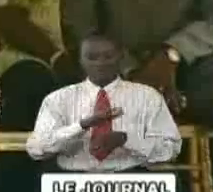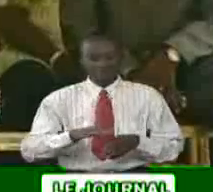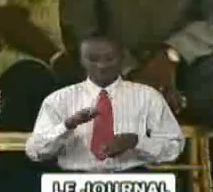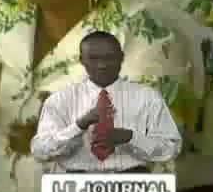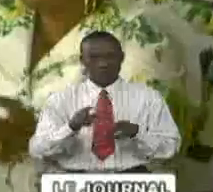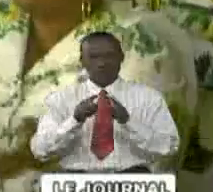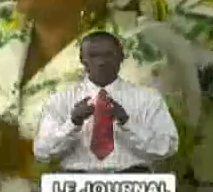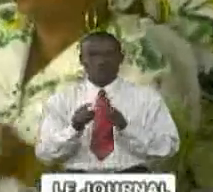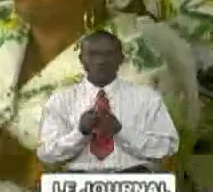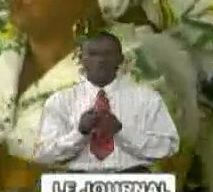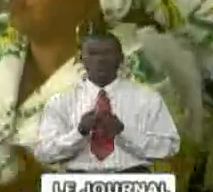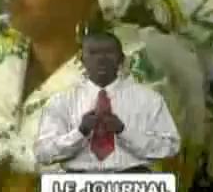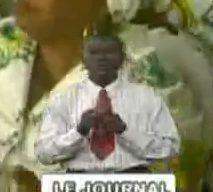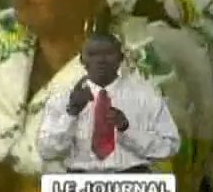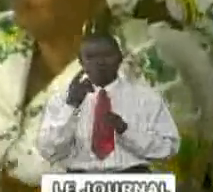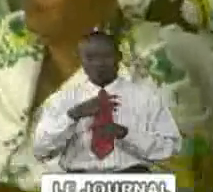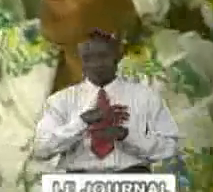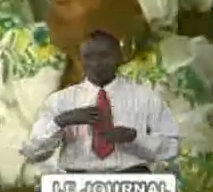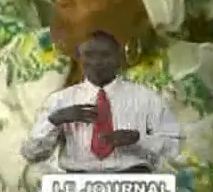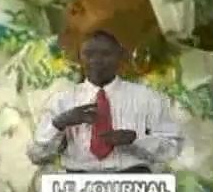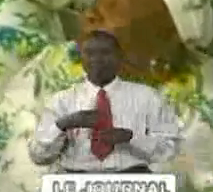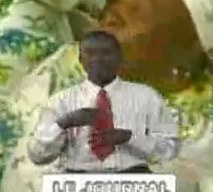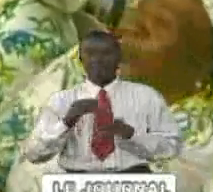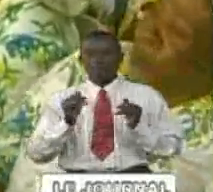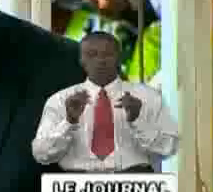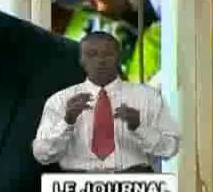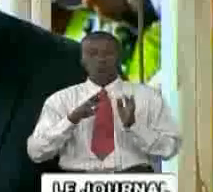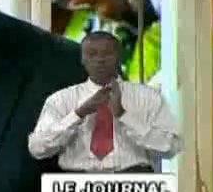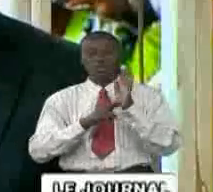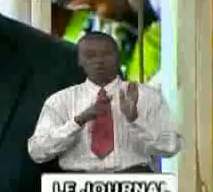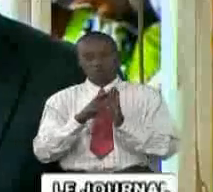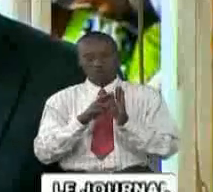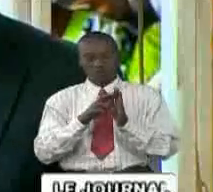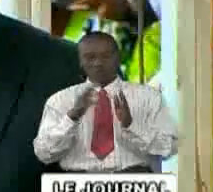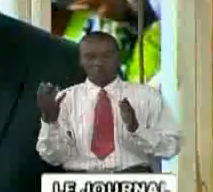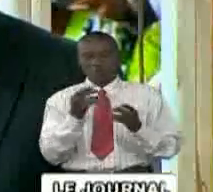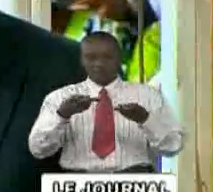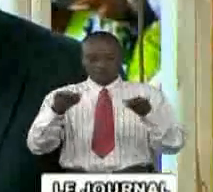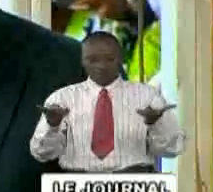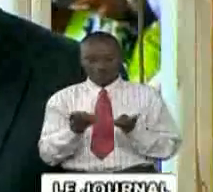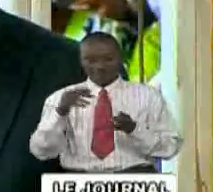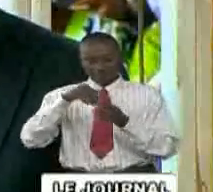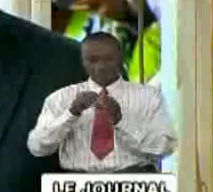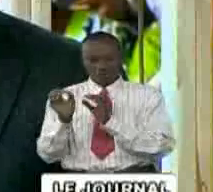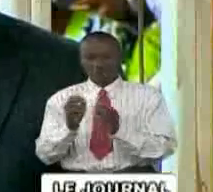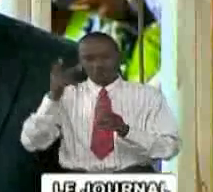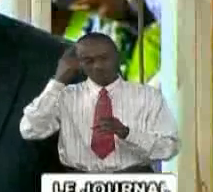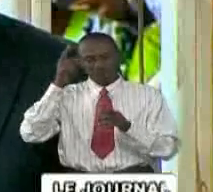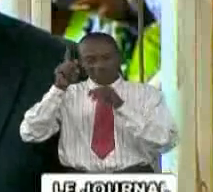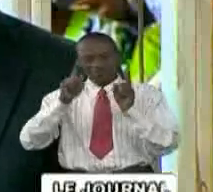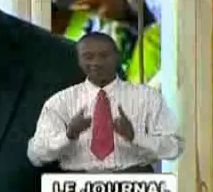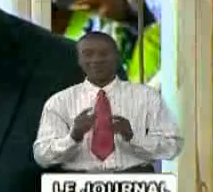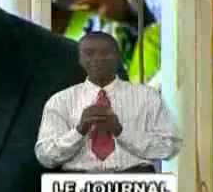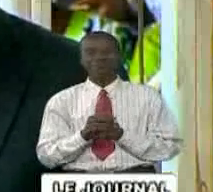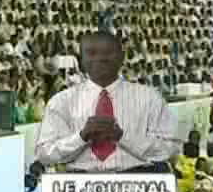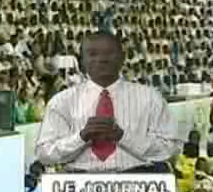l'africanité. Vœux de voir les femmes jouer un rôle et occuper une place de choix dans les organisations politiques africaines. Enfin,